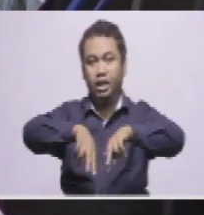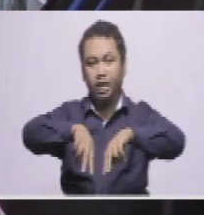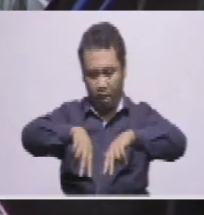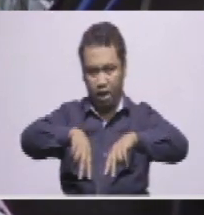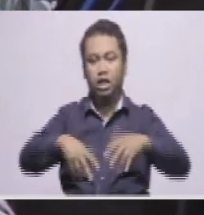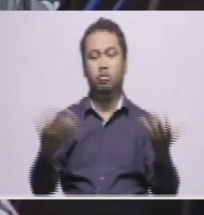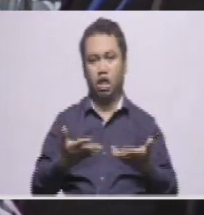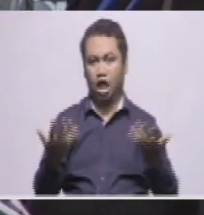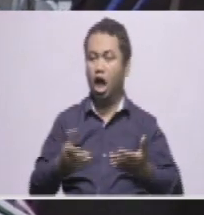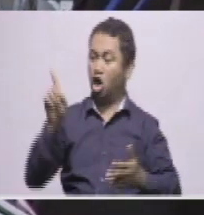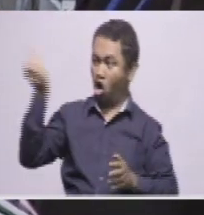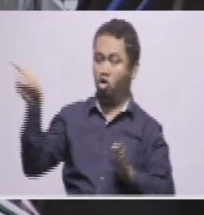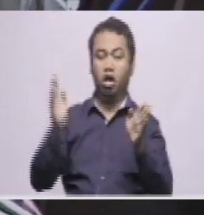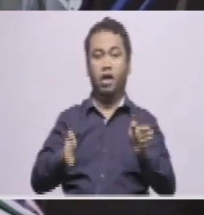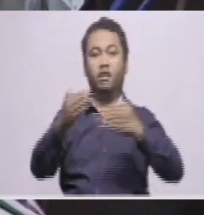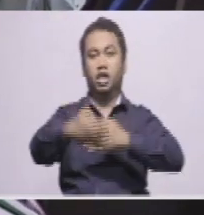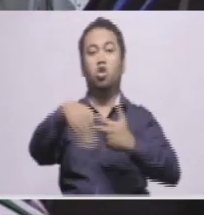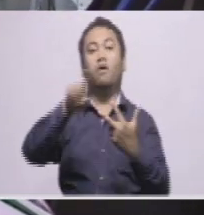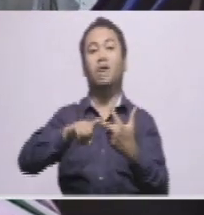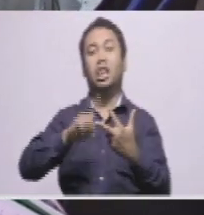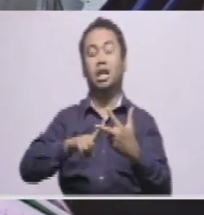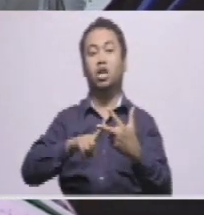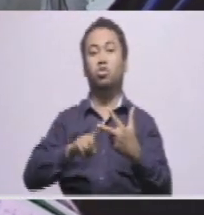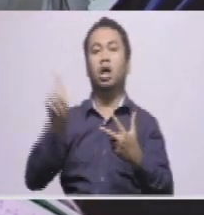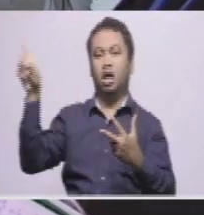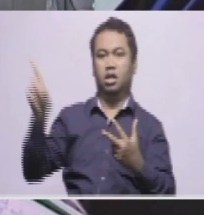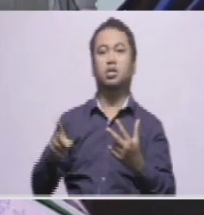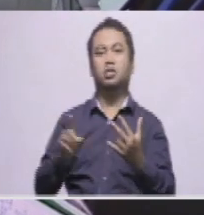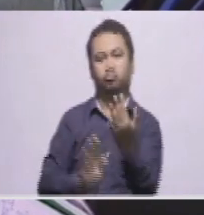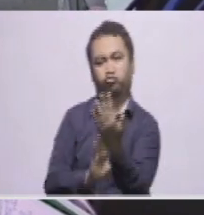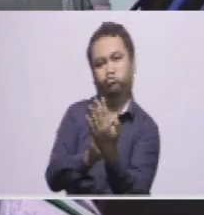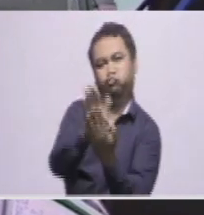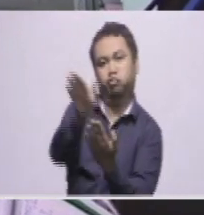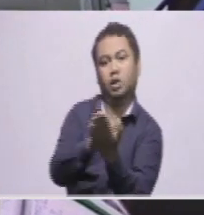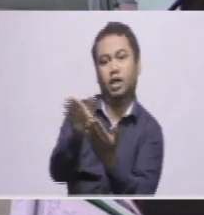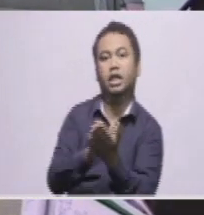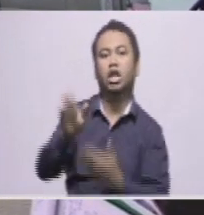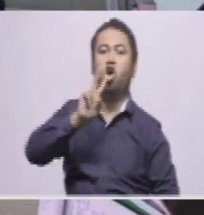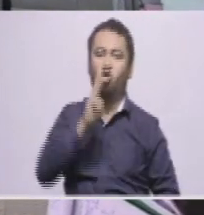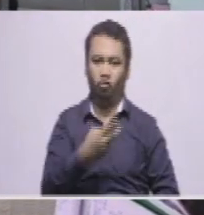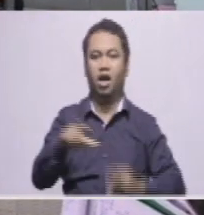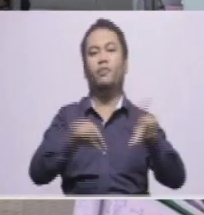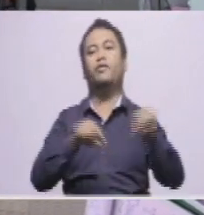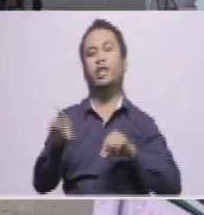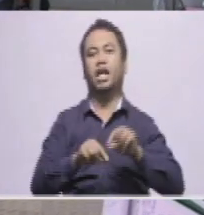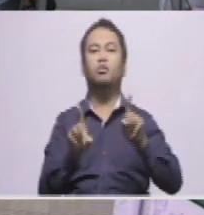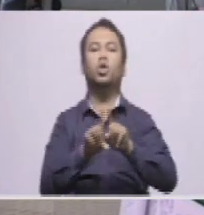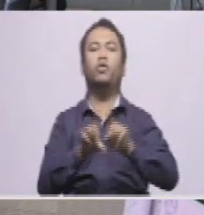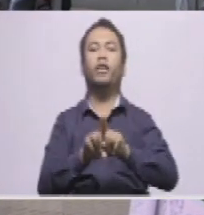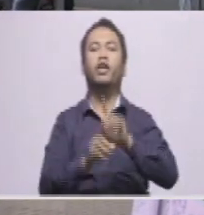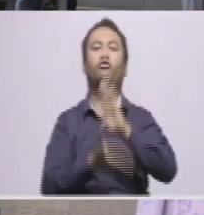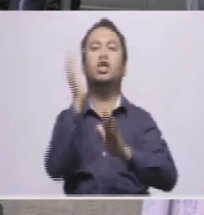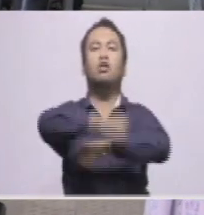salina fahatelo ngezadiatsy ambadikatsy ile valim-pifidianana lay ataontsika tsotsika hoe tendance ohatra